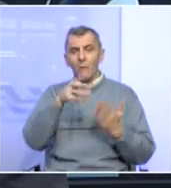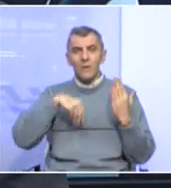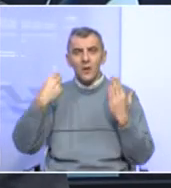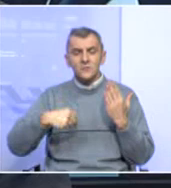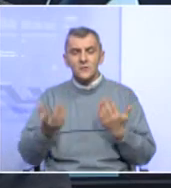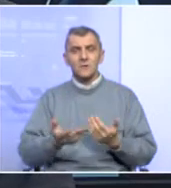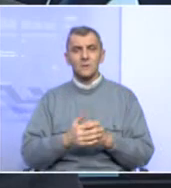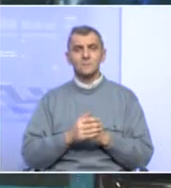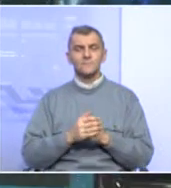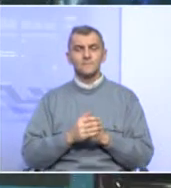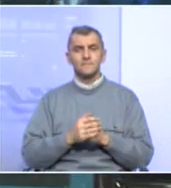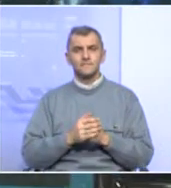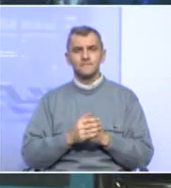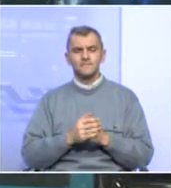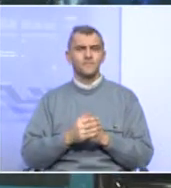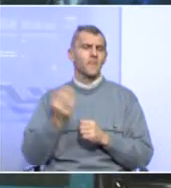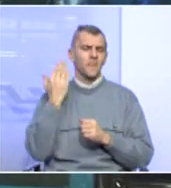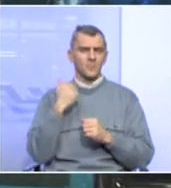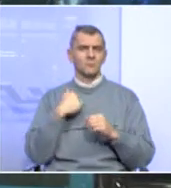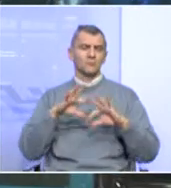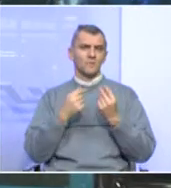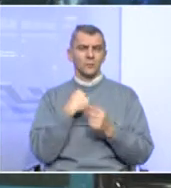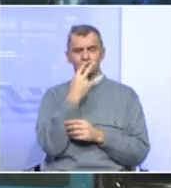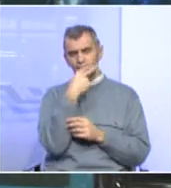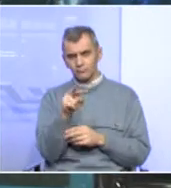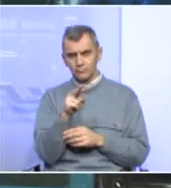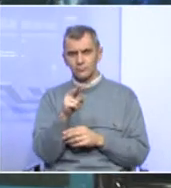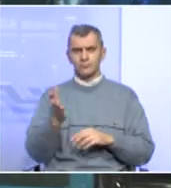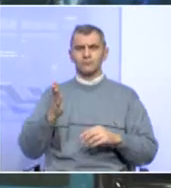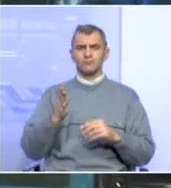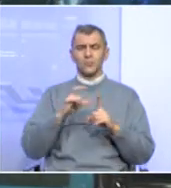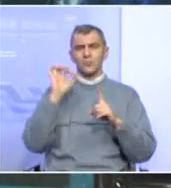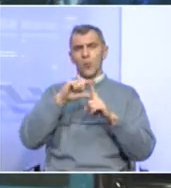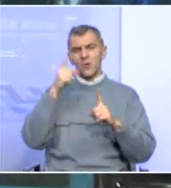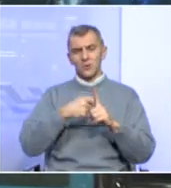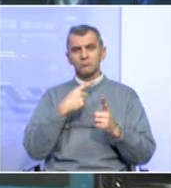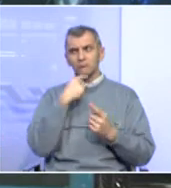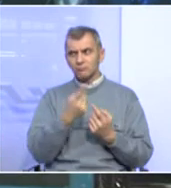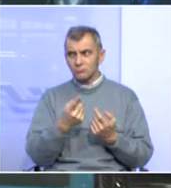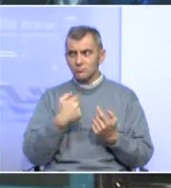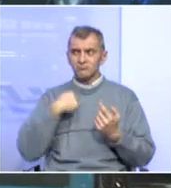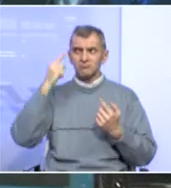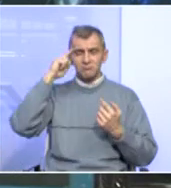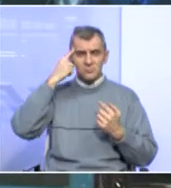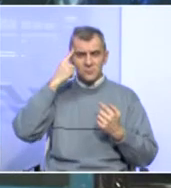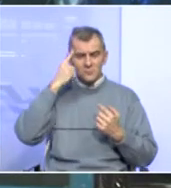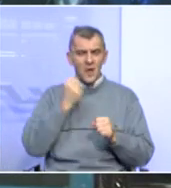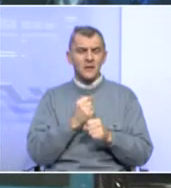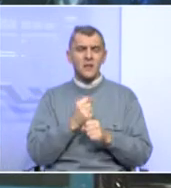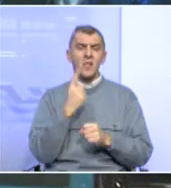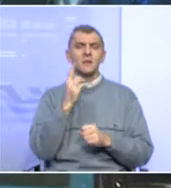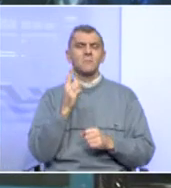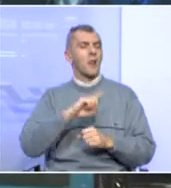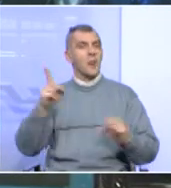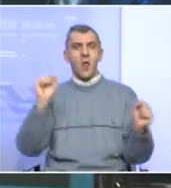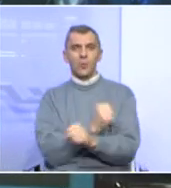gospodina Dodika? Prije svega bi se osvrnuo na tu izjavu gospodina Dodika. Mislim da se radi o jednoj neozbiljnoj izjavi, jer